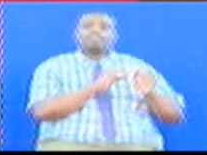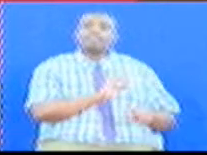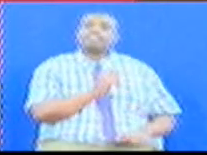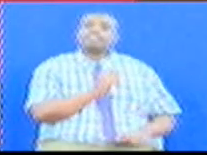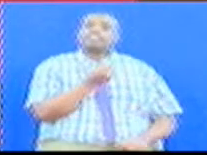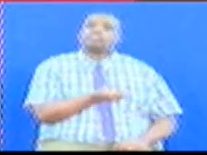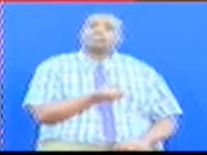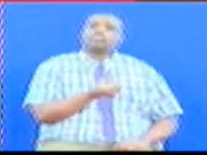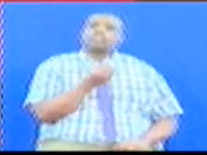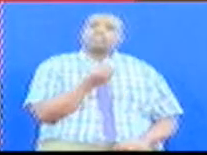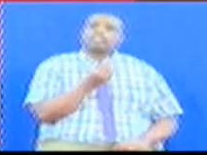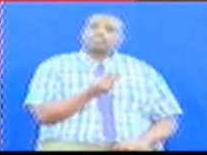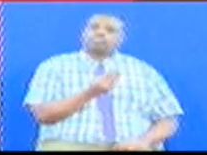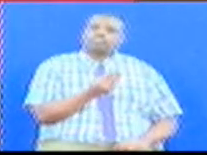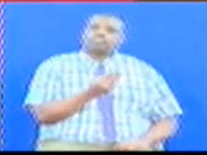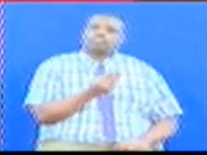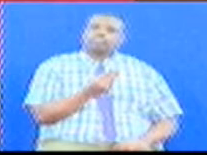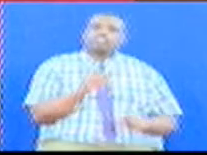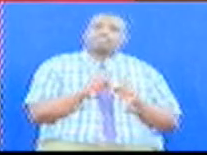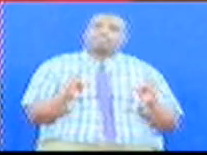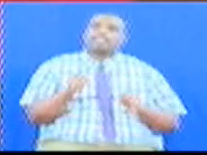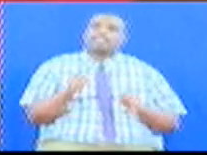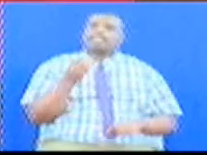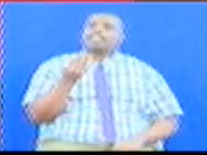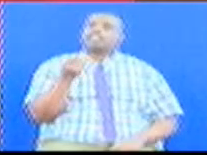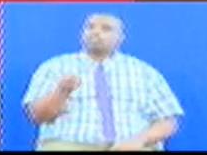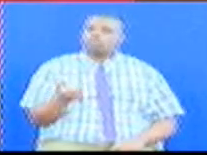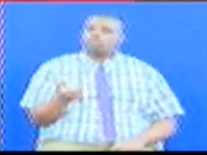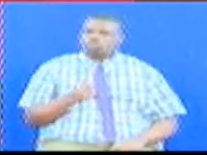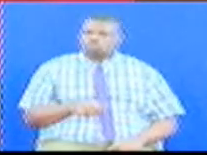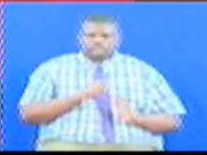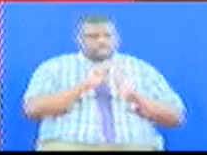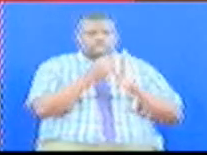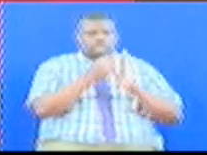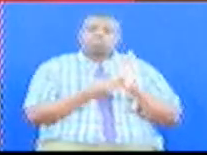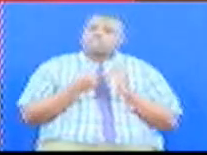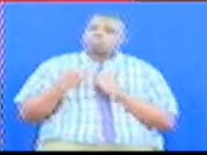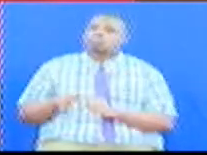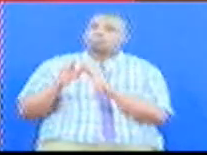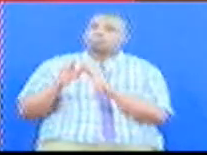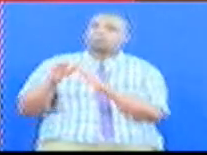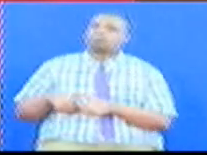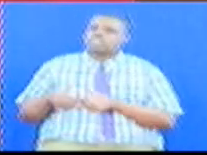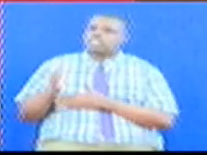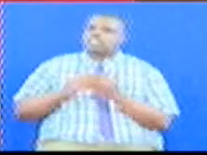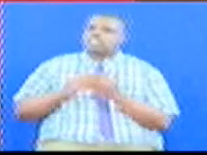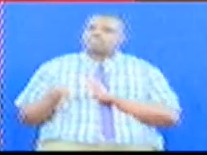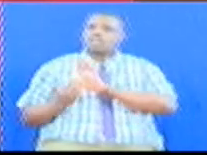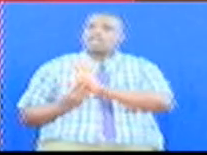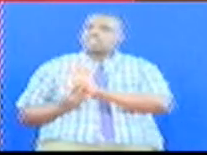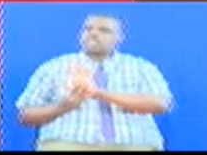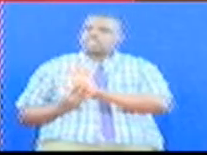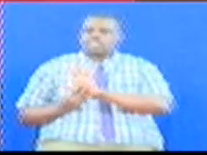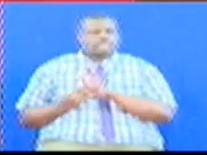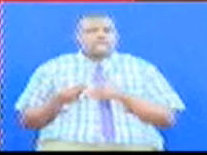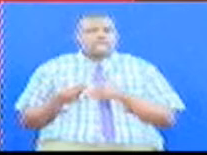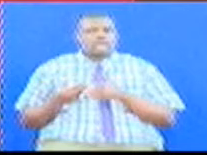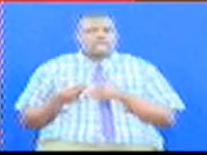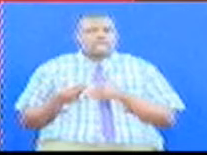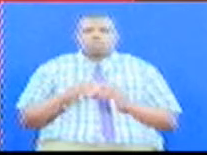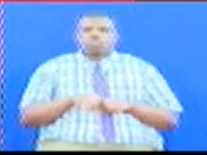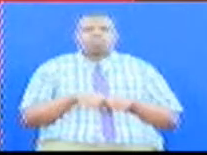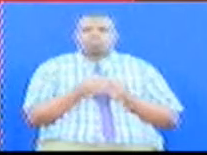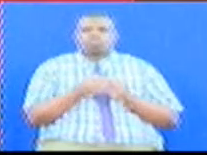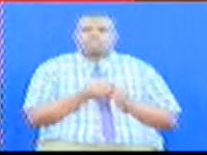ya 3 pamoja na ibara ndogo ya 4 ya kanuni za kudumu za Bunge, sehemu ya 8. Kwa hiyo hakuna ukikwaji